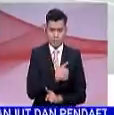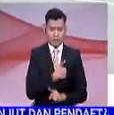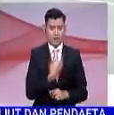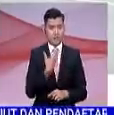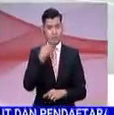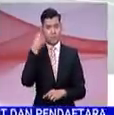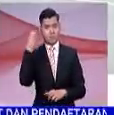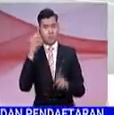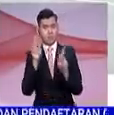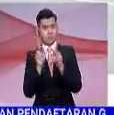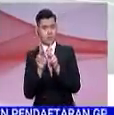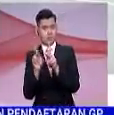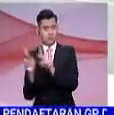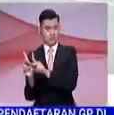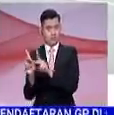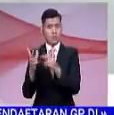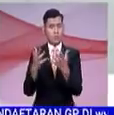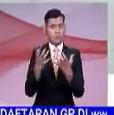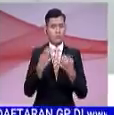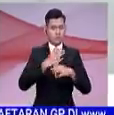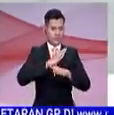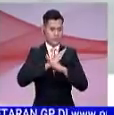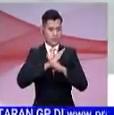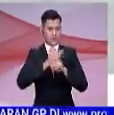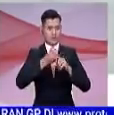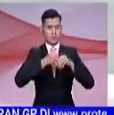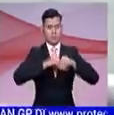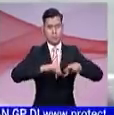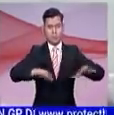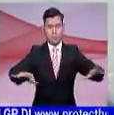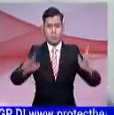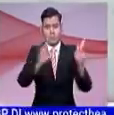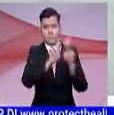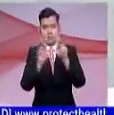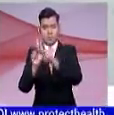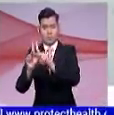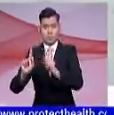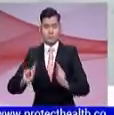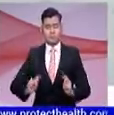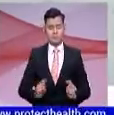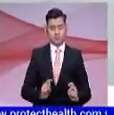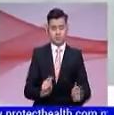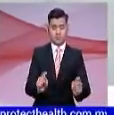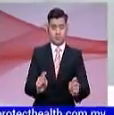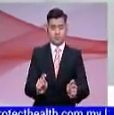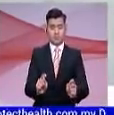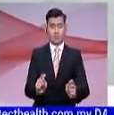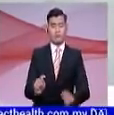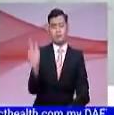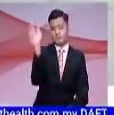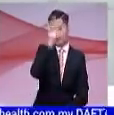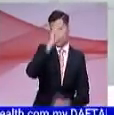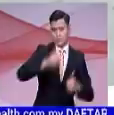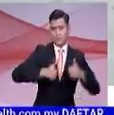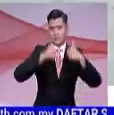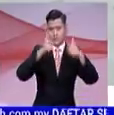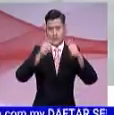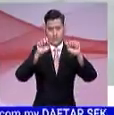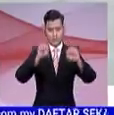untuk mencegah diorang yang dekat kampung je lah. Saya rasa tindakan kerajaan ni bagus sebab boleh mengurangkan penularan